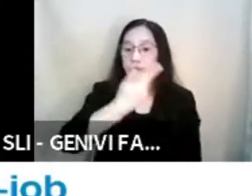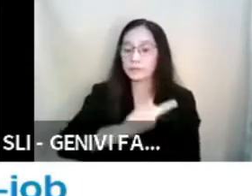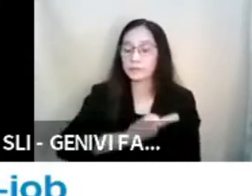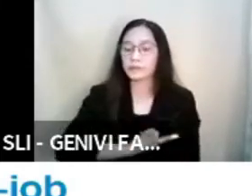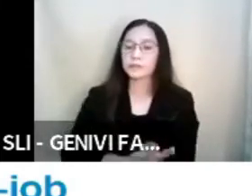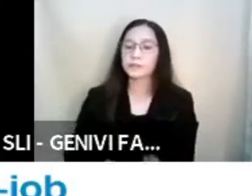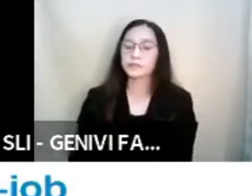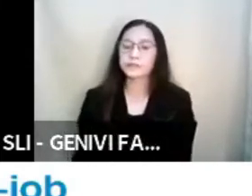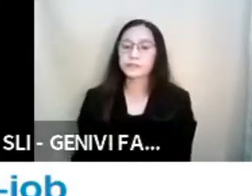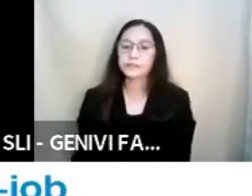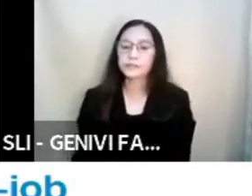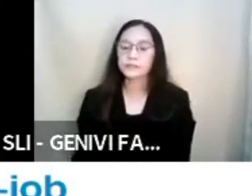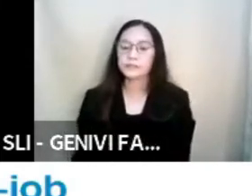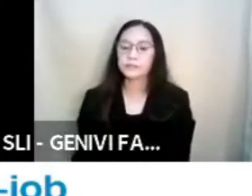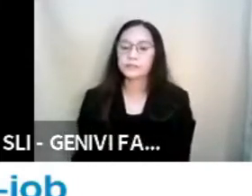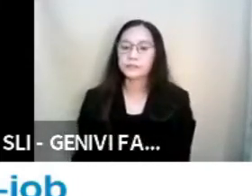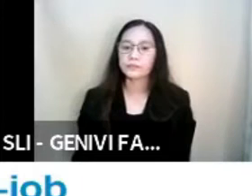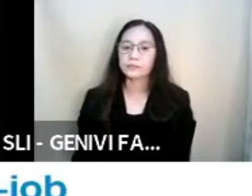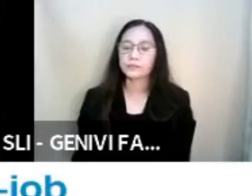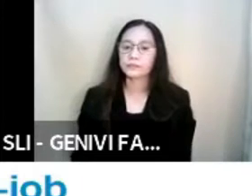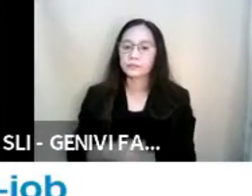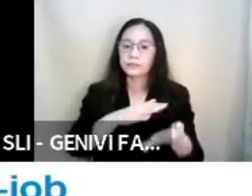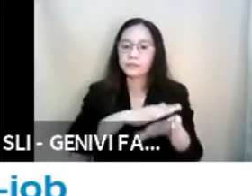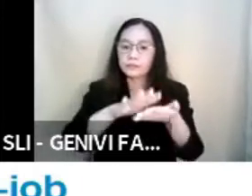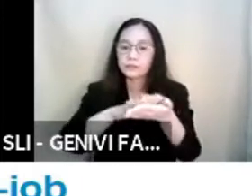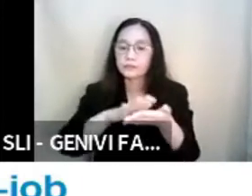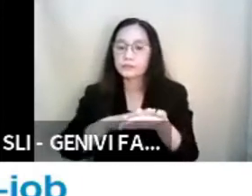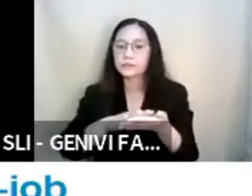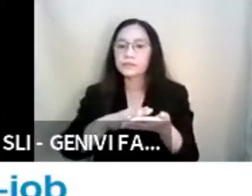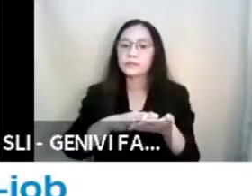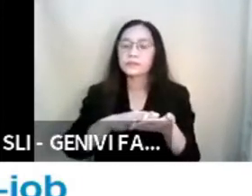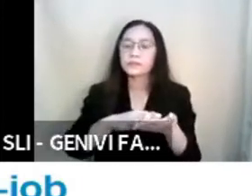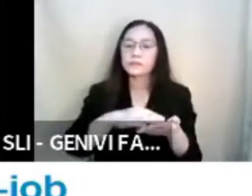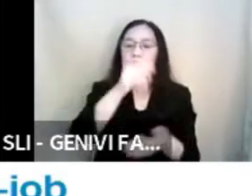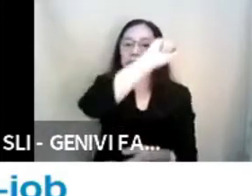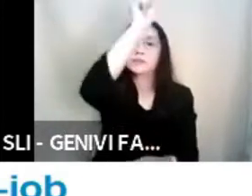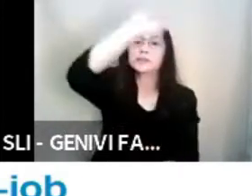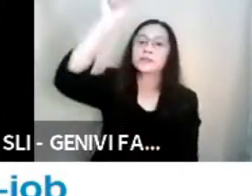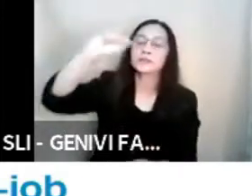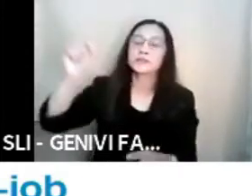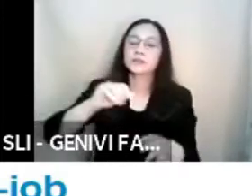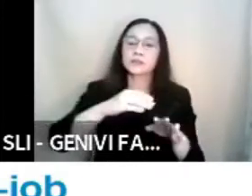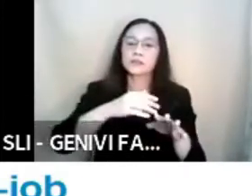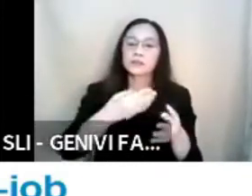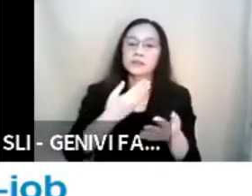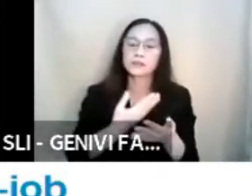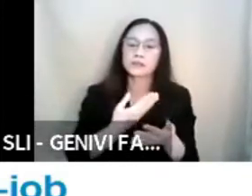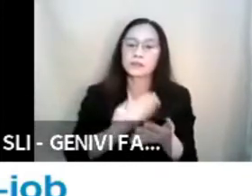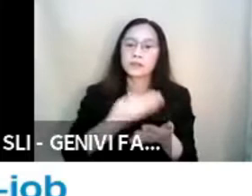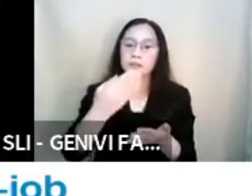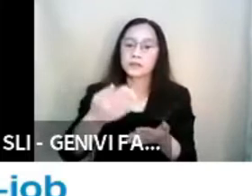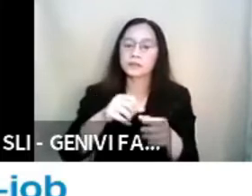O kaya sila yung nagda-dust ng mga tinitinda, binibenta sa store. Sila yung nag-aayos